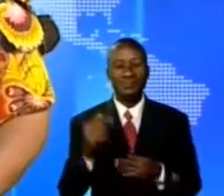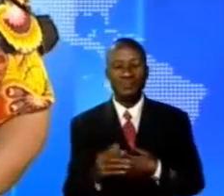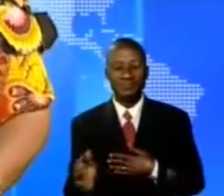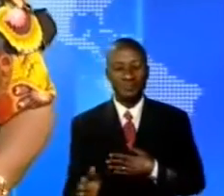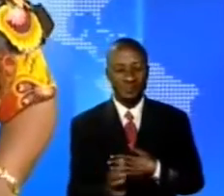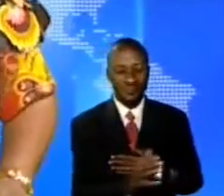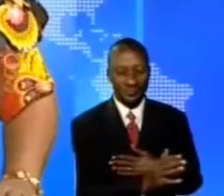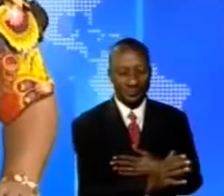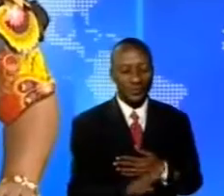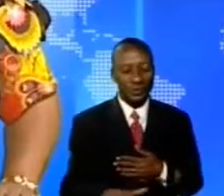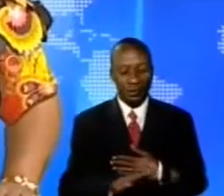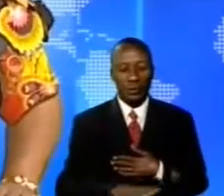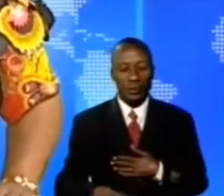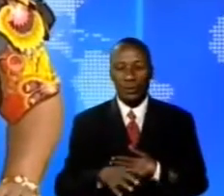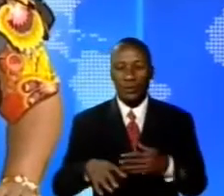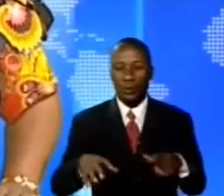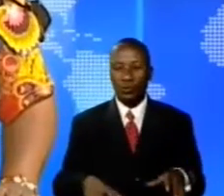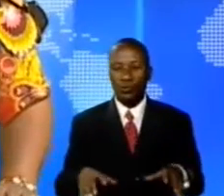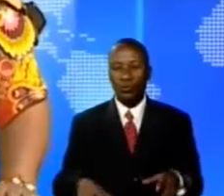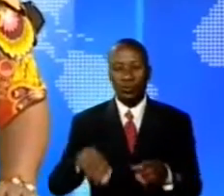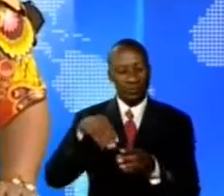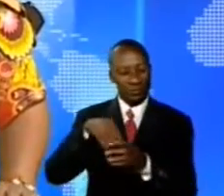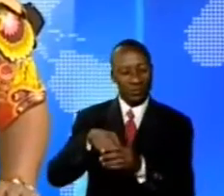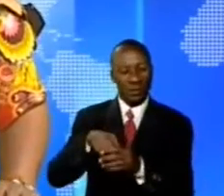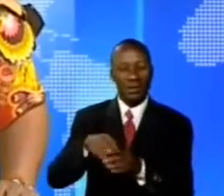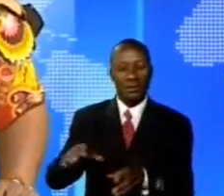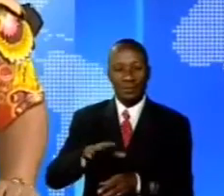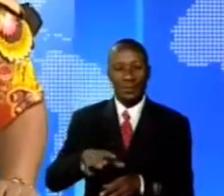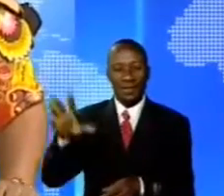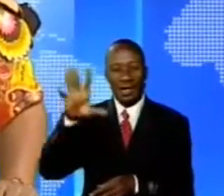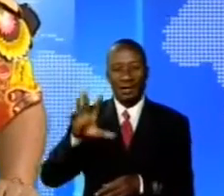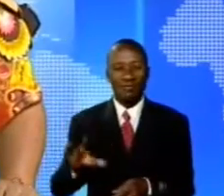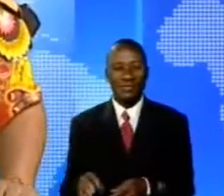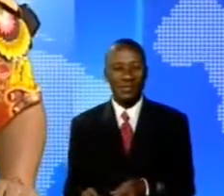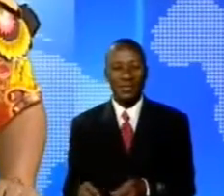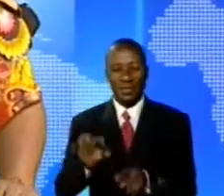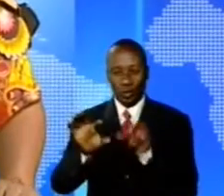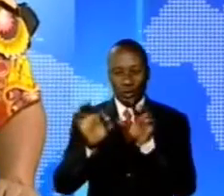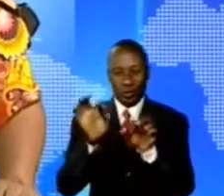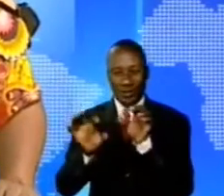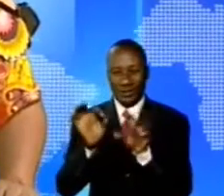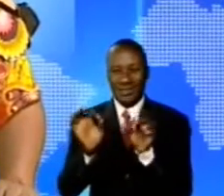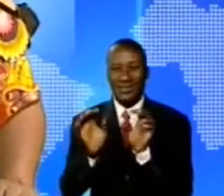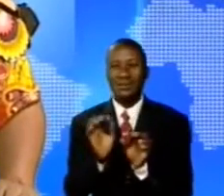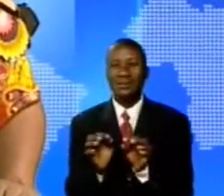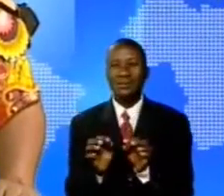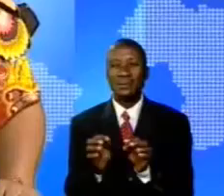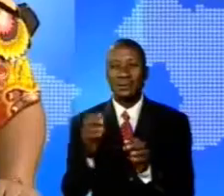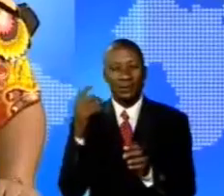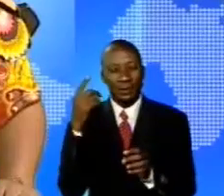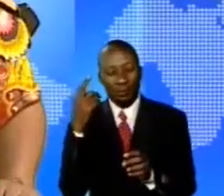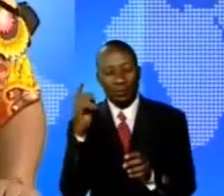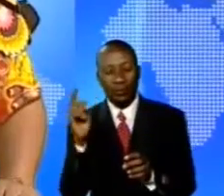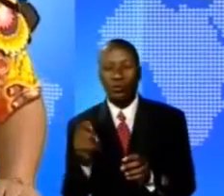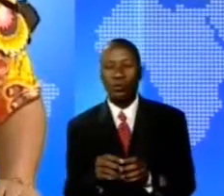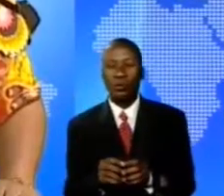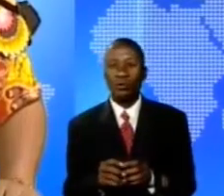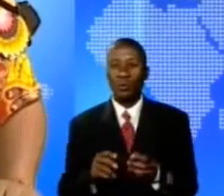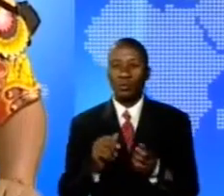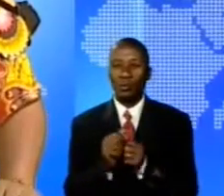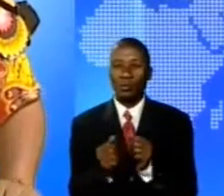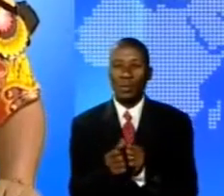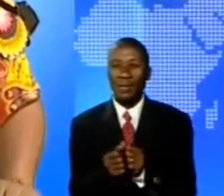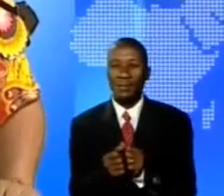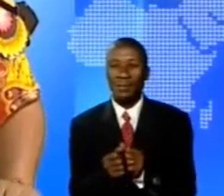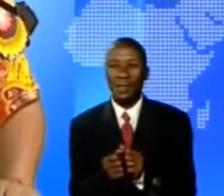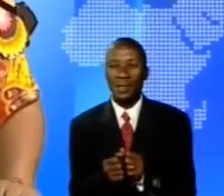La République démocratique du Congo figure parmi les pays africains sélectionnés pour le vaccin contre le COVID-19.